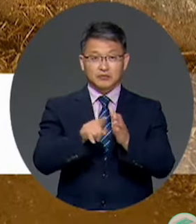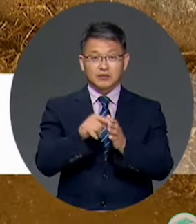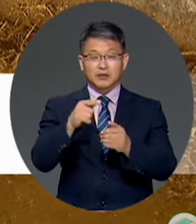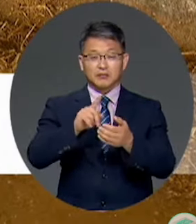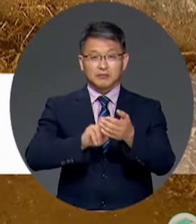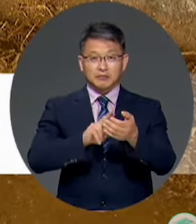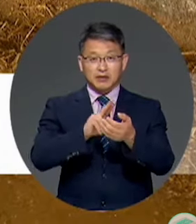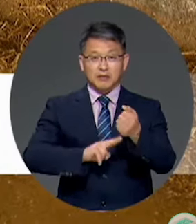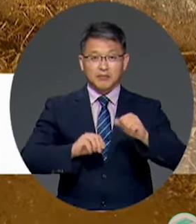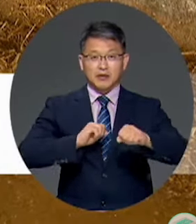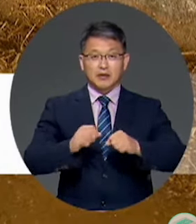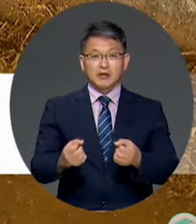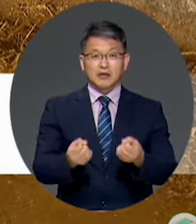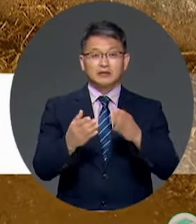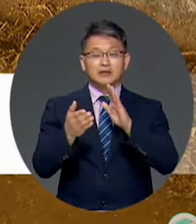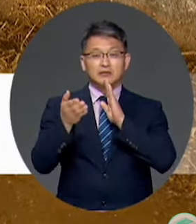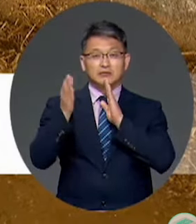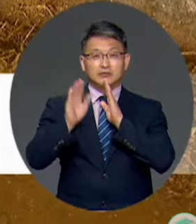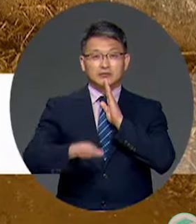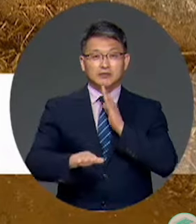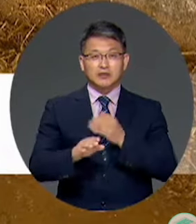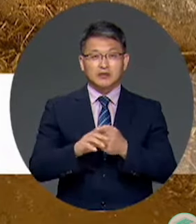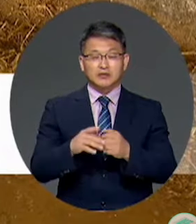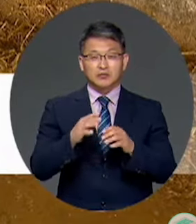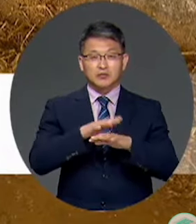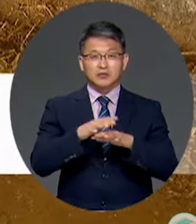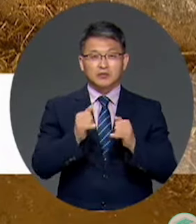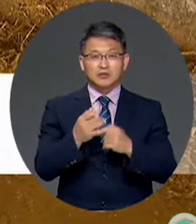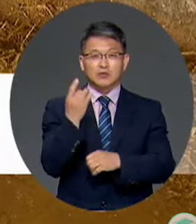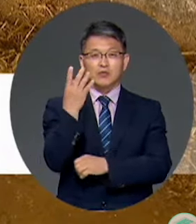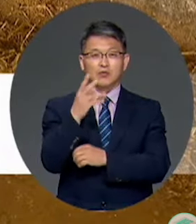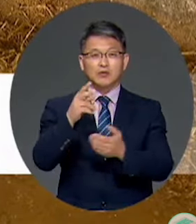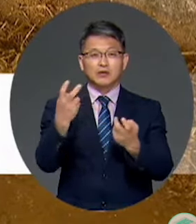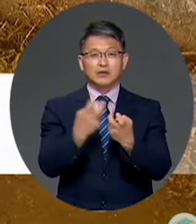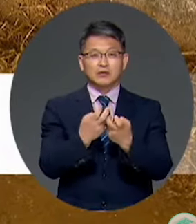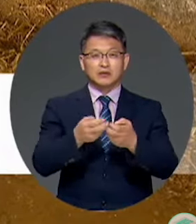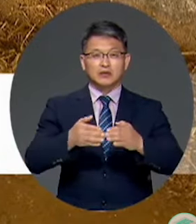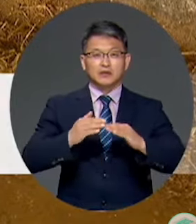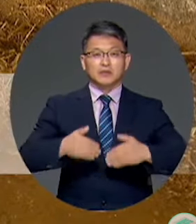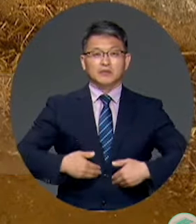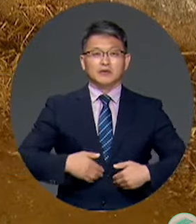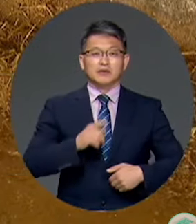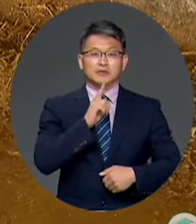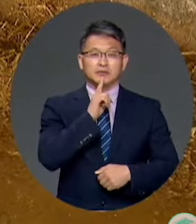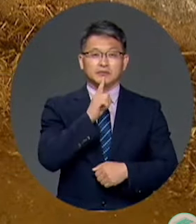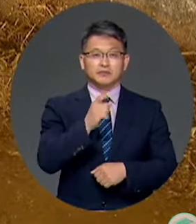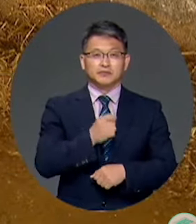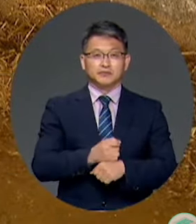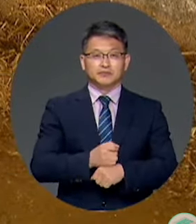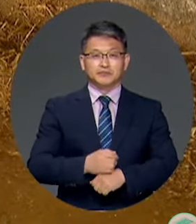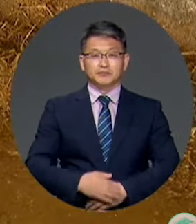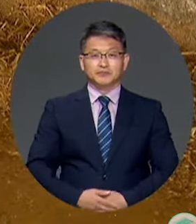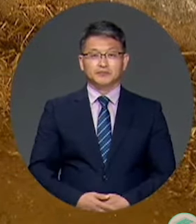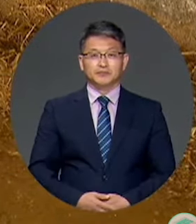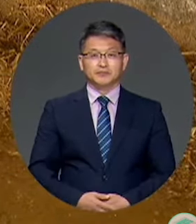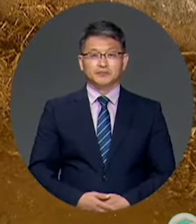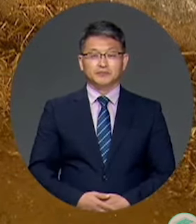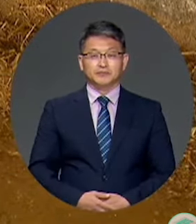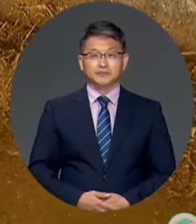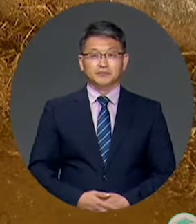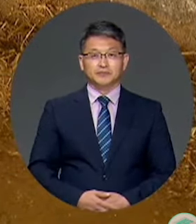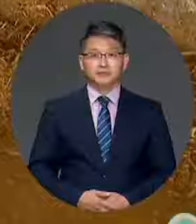대대적인 소비 촉진 행사를 벌이곤 있지만 농민들은 근본적인 대책이 필요하다고 주장합니다. 문철진 기자의